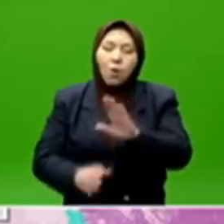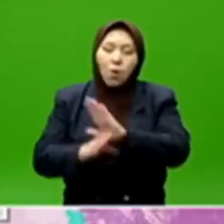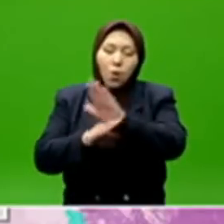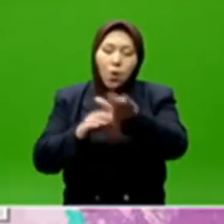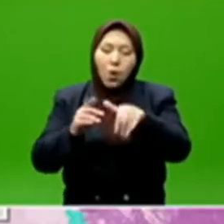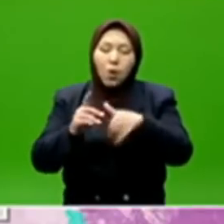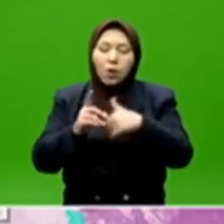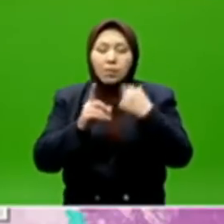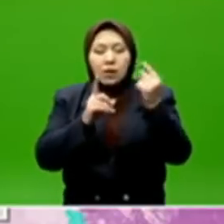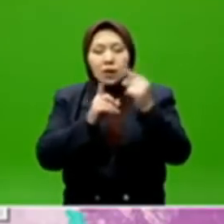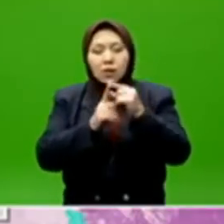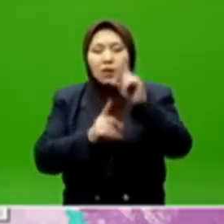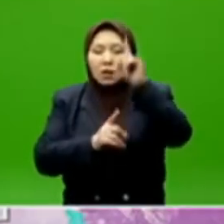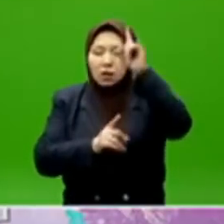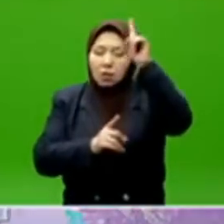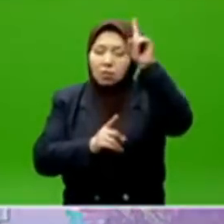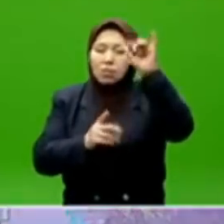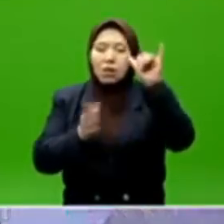Sadaqallahul